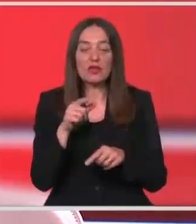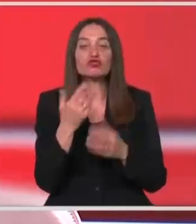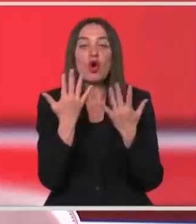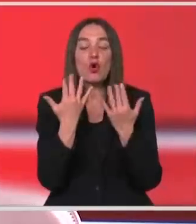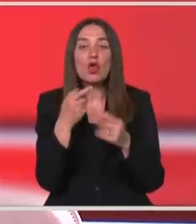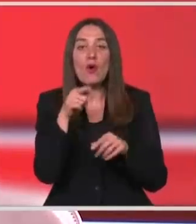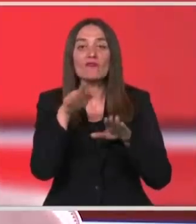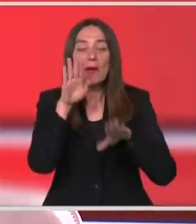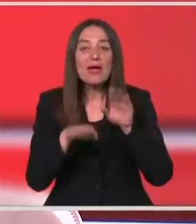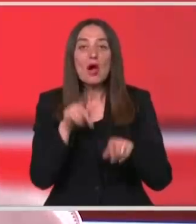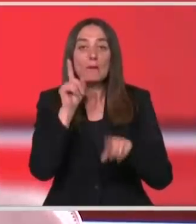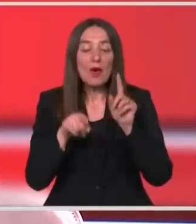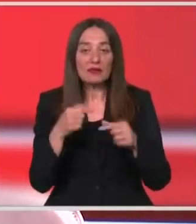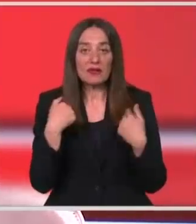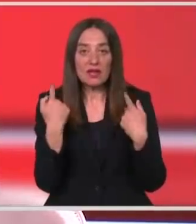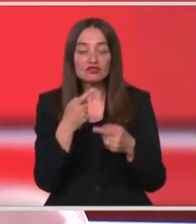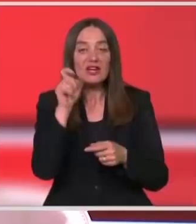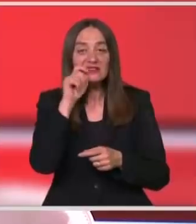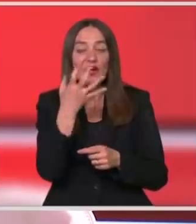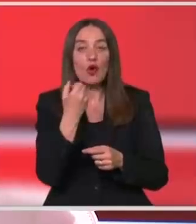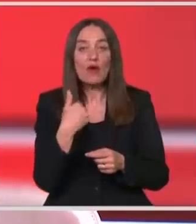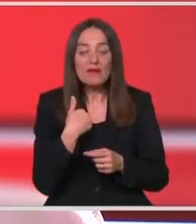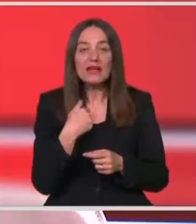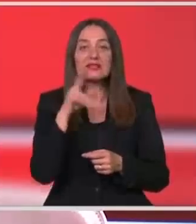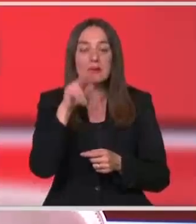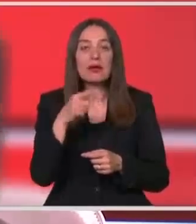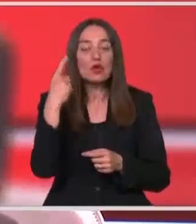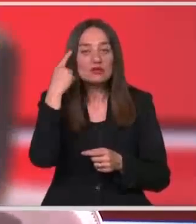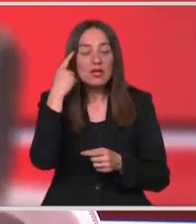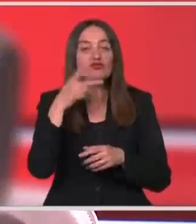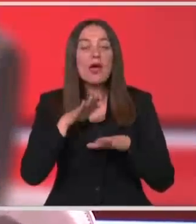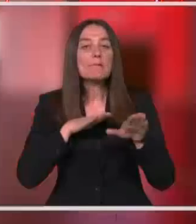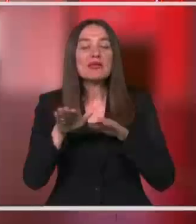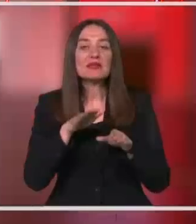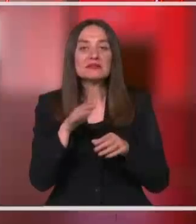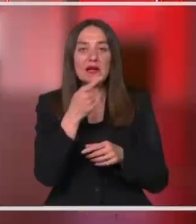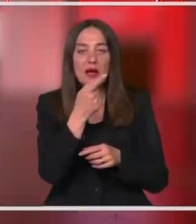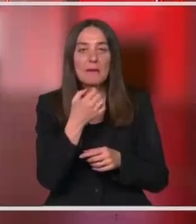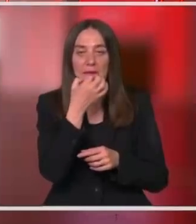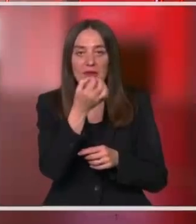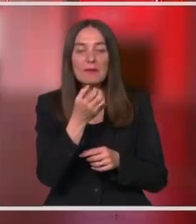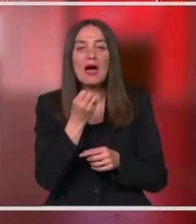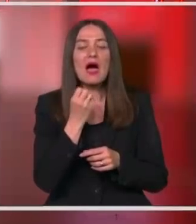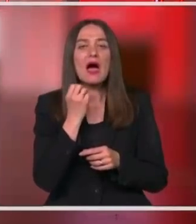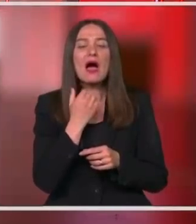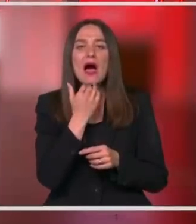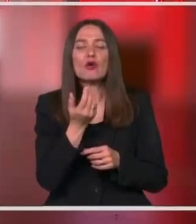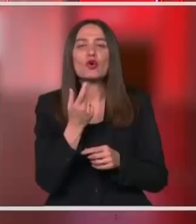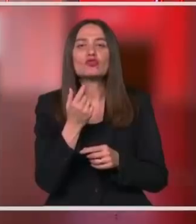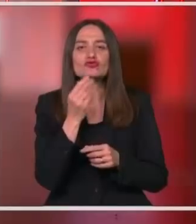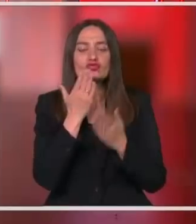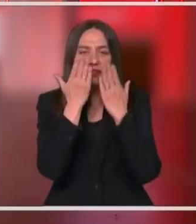koliko ove mere pojedinačno za svakoga od nas imaju značaja. Ministre, dakle, ako čitamo svakog dana koliko je